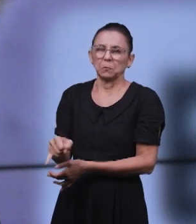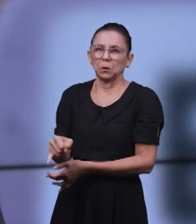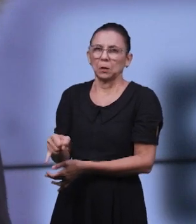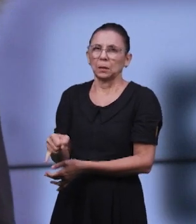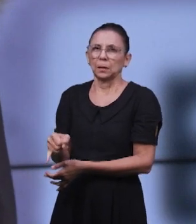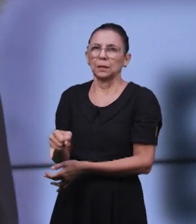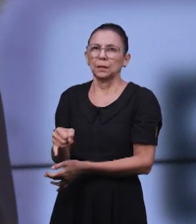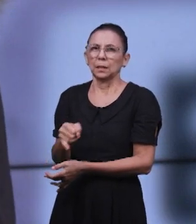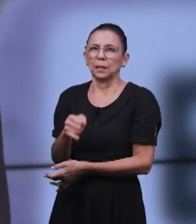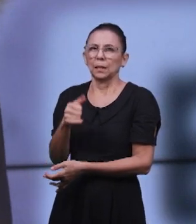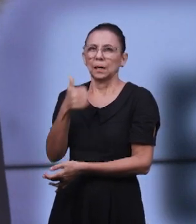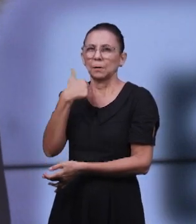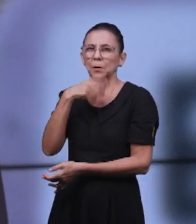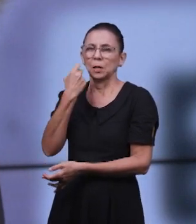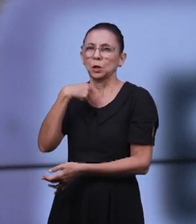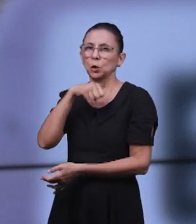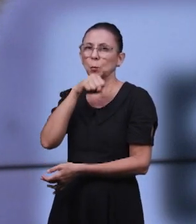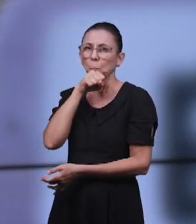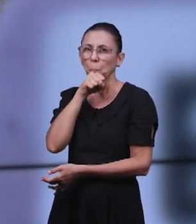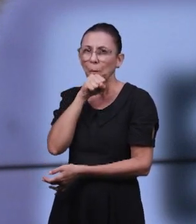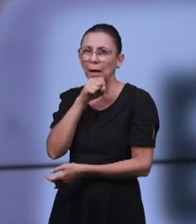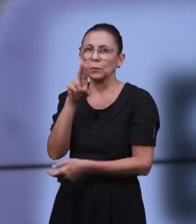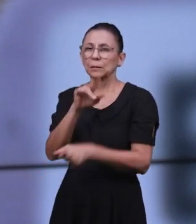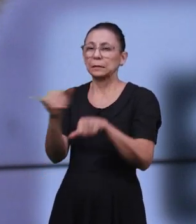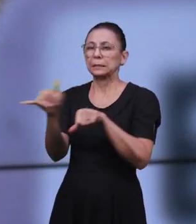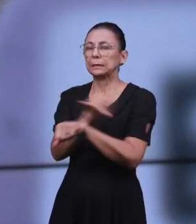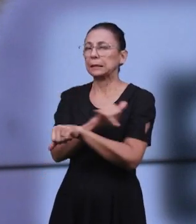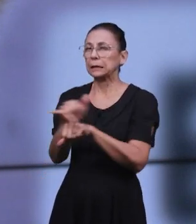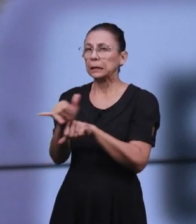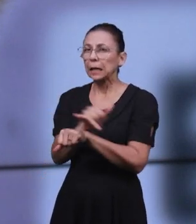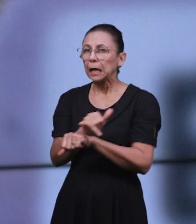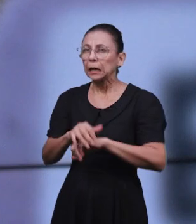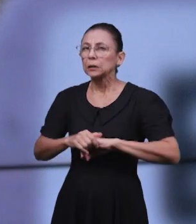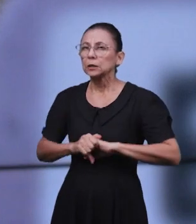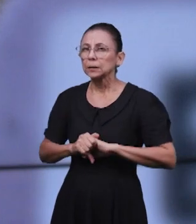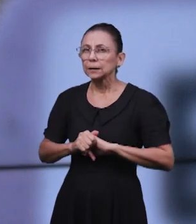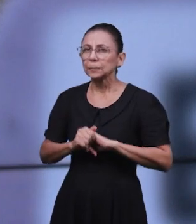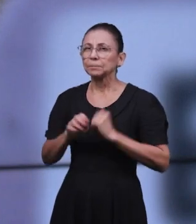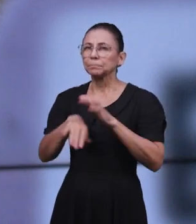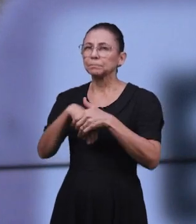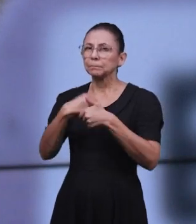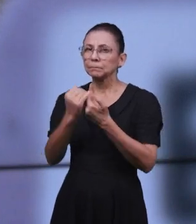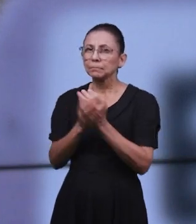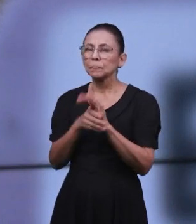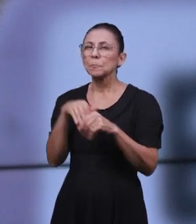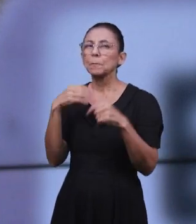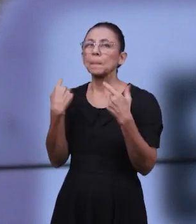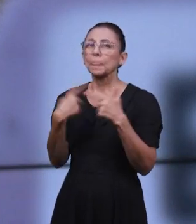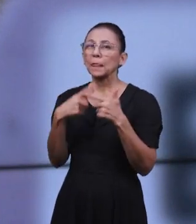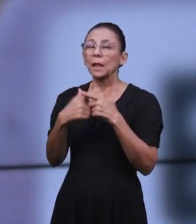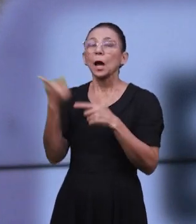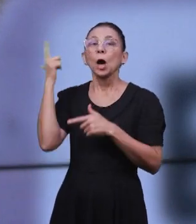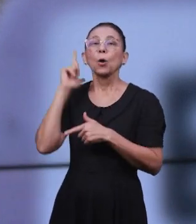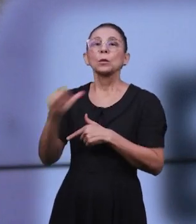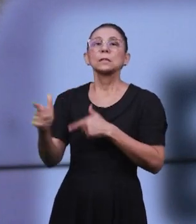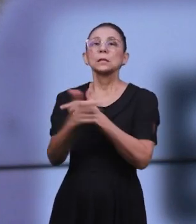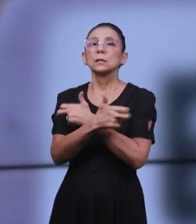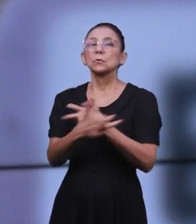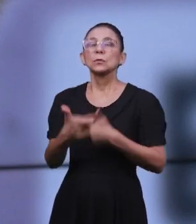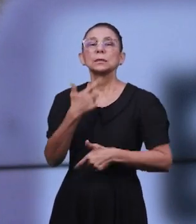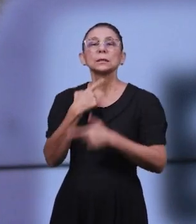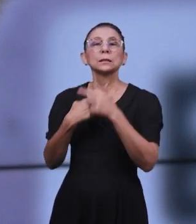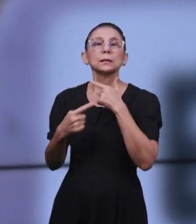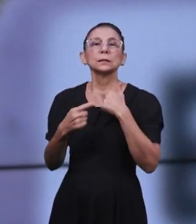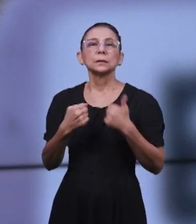prennent une stratégie en sorte de faire que leurs désirs soient répandus. Devant cela, comment agir? Comment faire